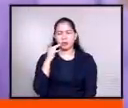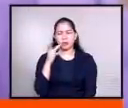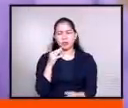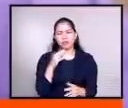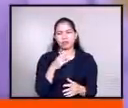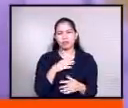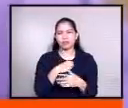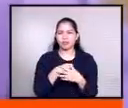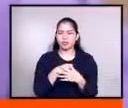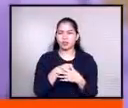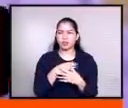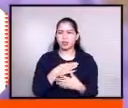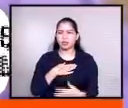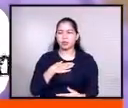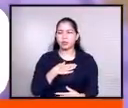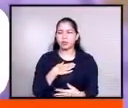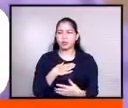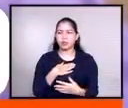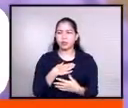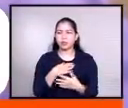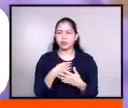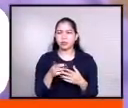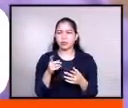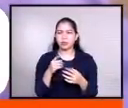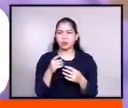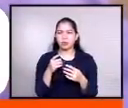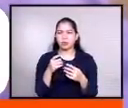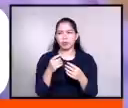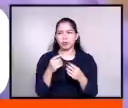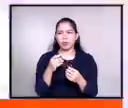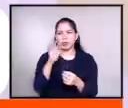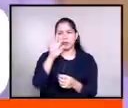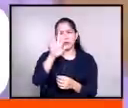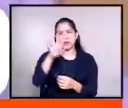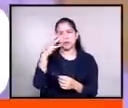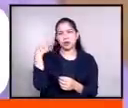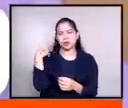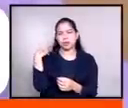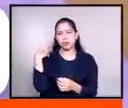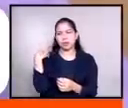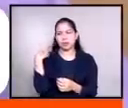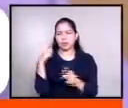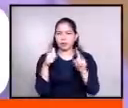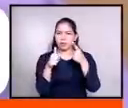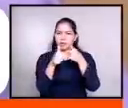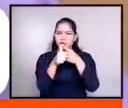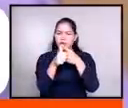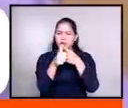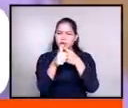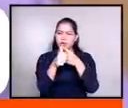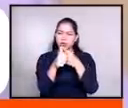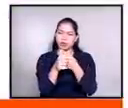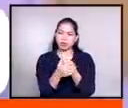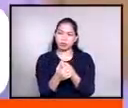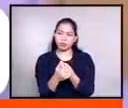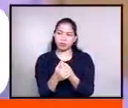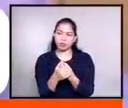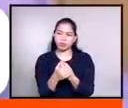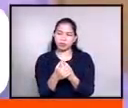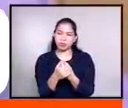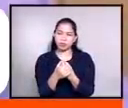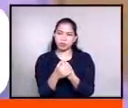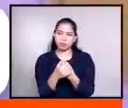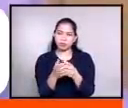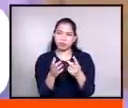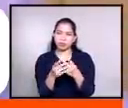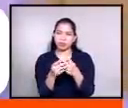po ako sa inyo. Takot na po ako dito sa panglimang amo ko. Una po, kinaltasan nila sahod ko.